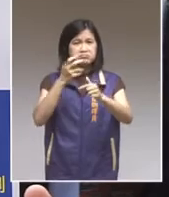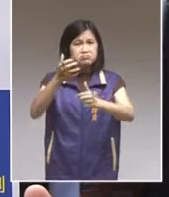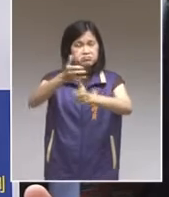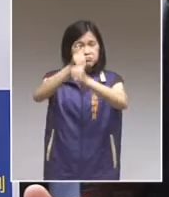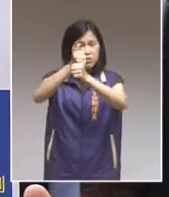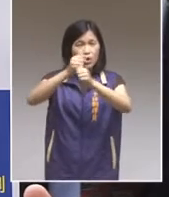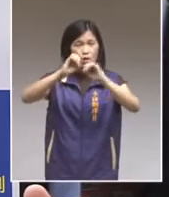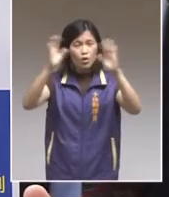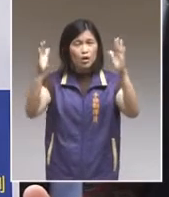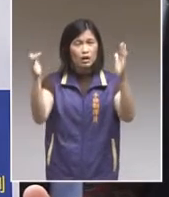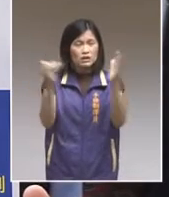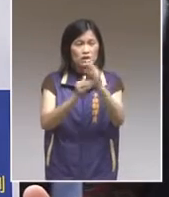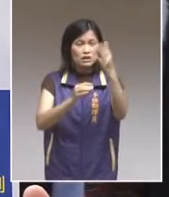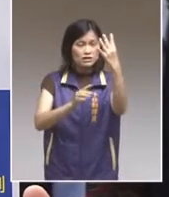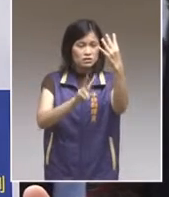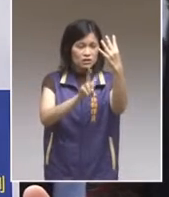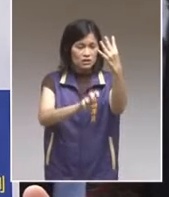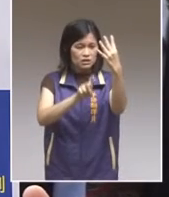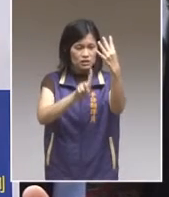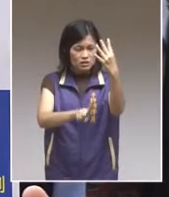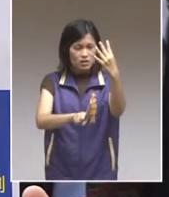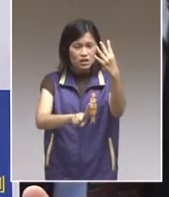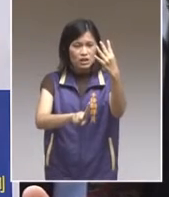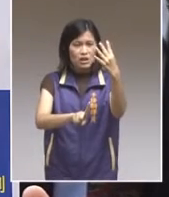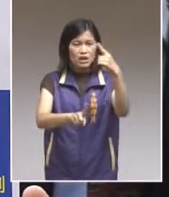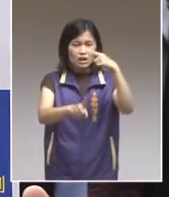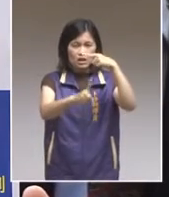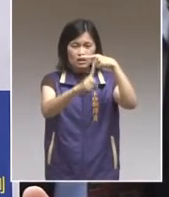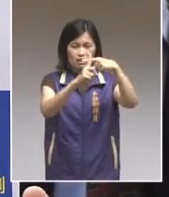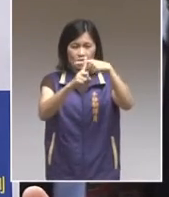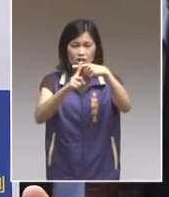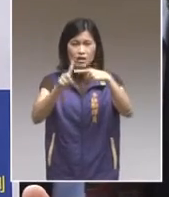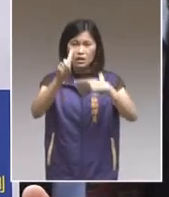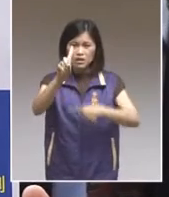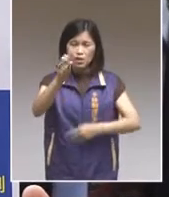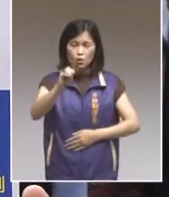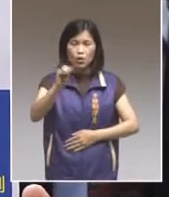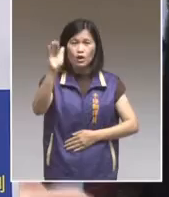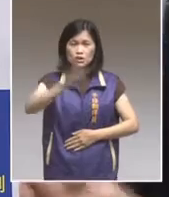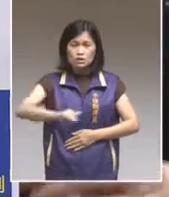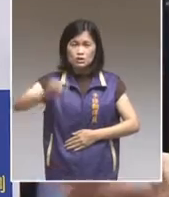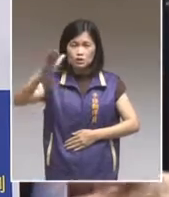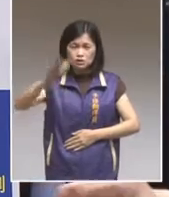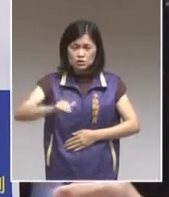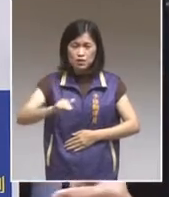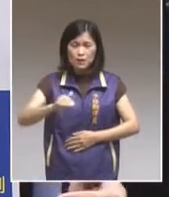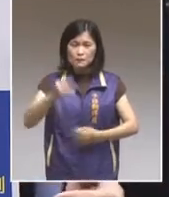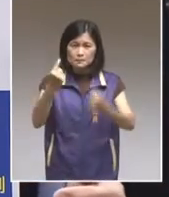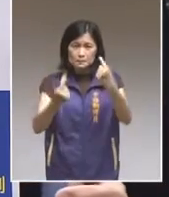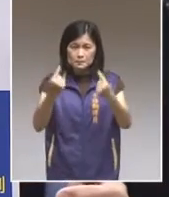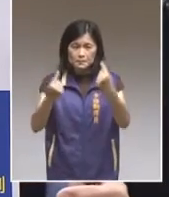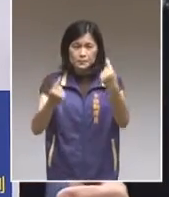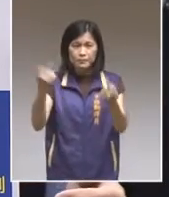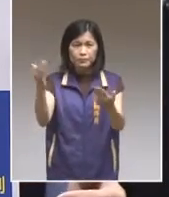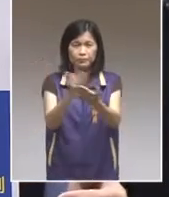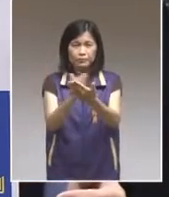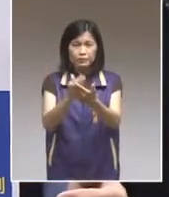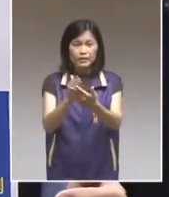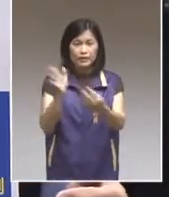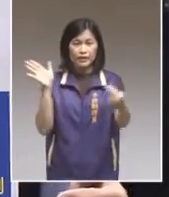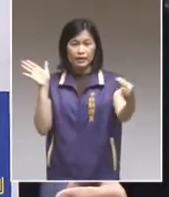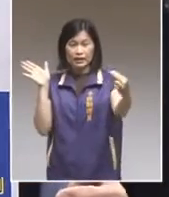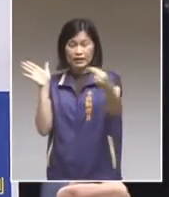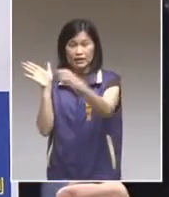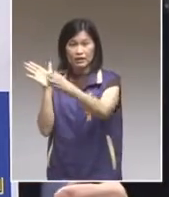到4月21号的将近19000例来分析，那大家可以看到图表里